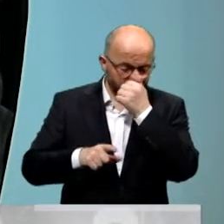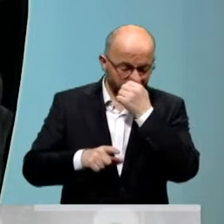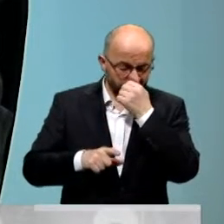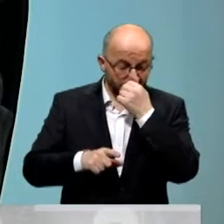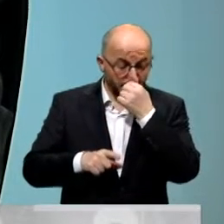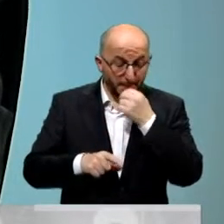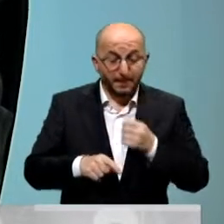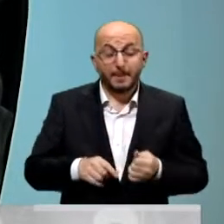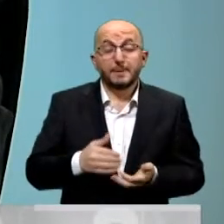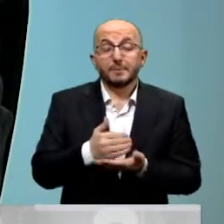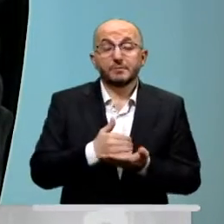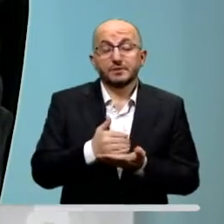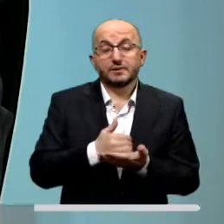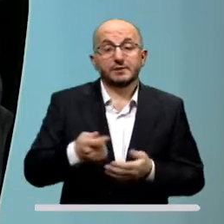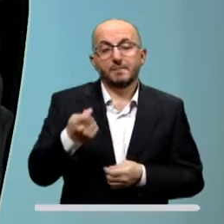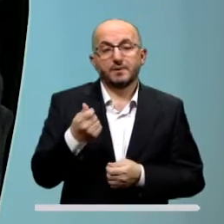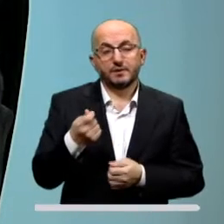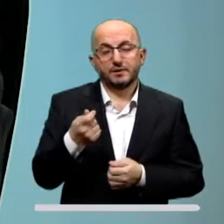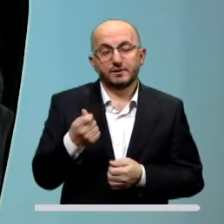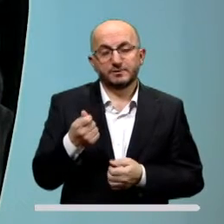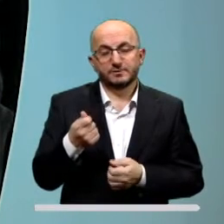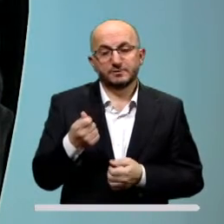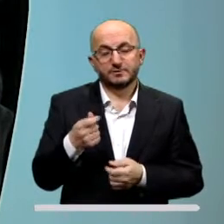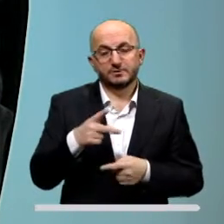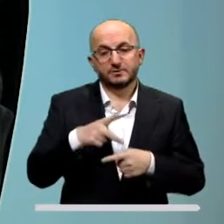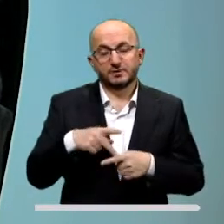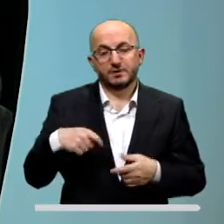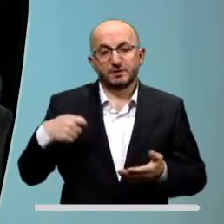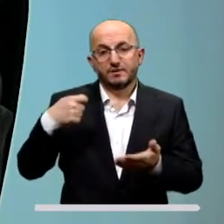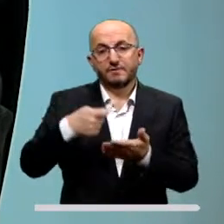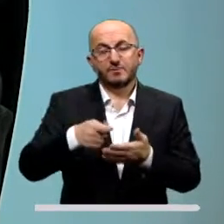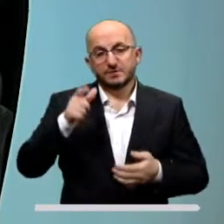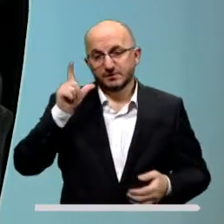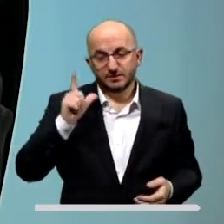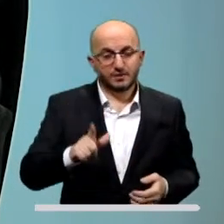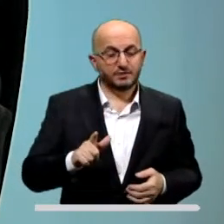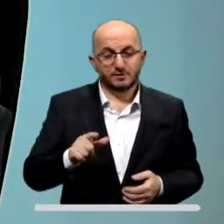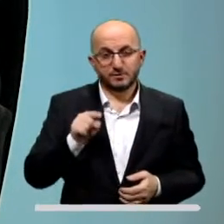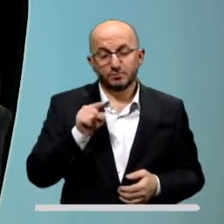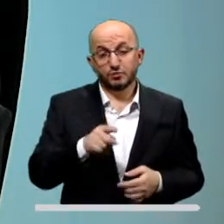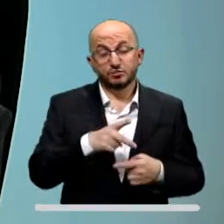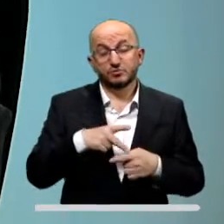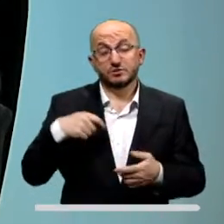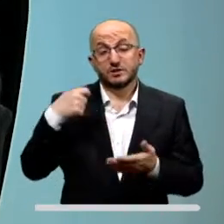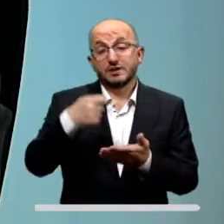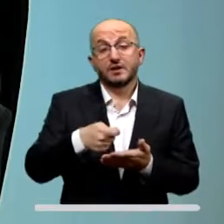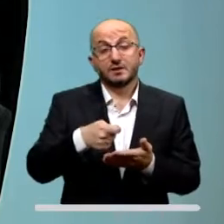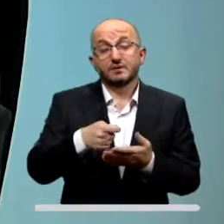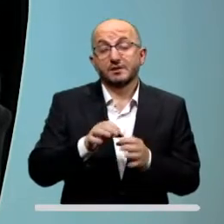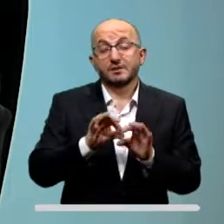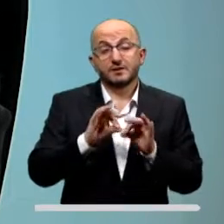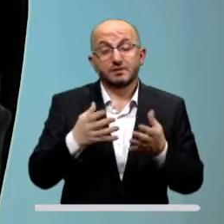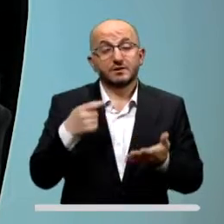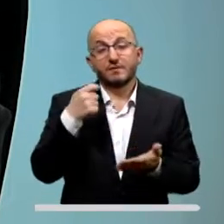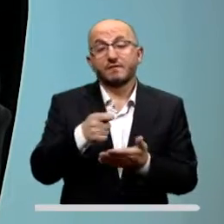emeklilikte biriken paraların zekata tabidir bunun zekatını ne şekilde